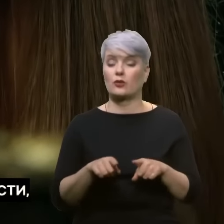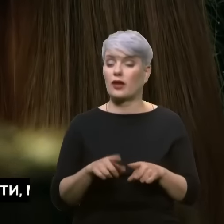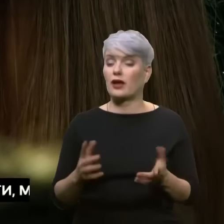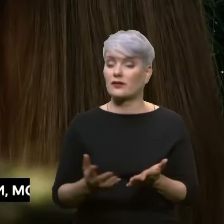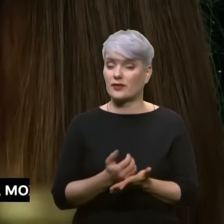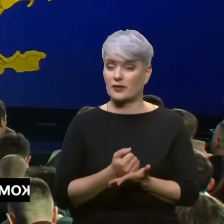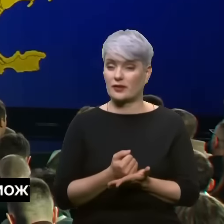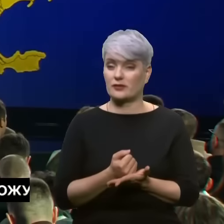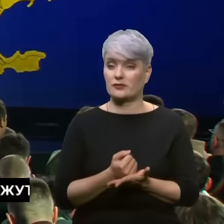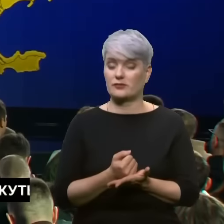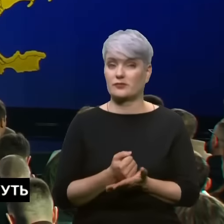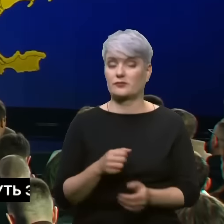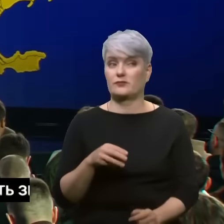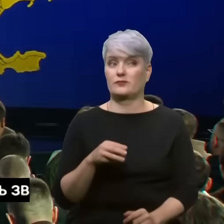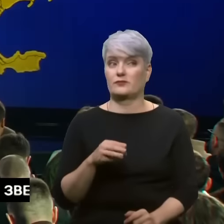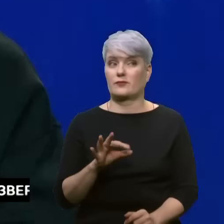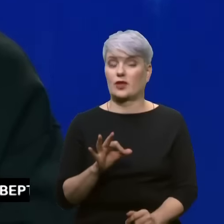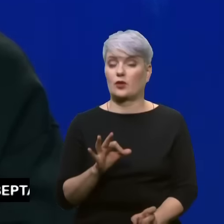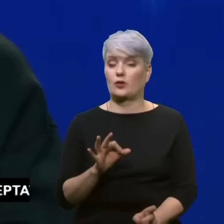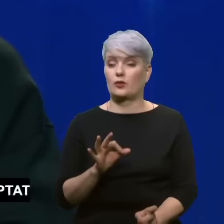вийде, то